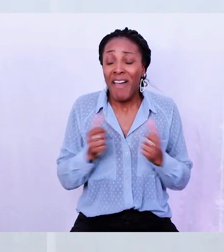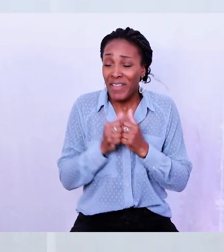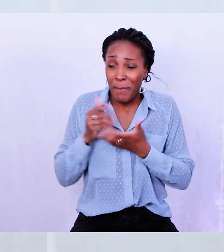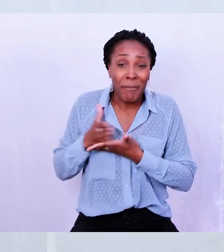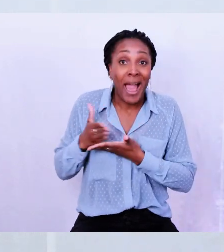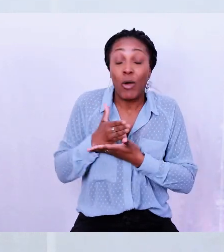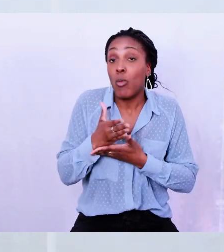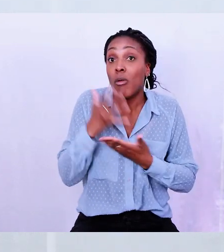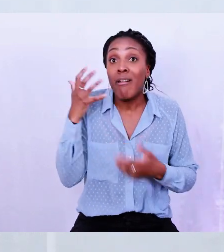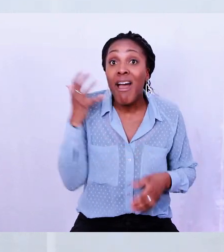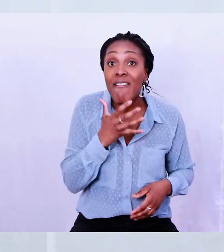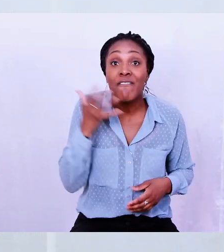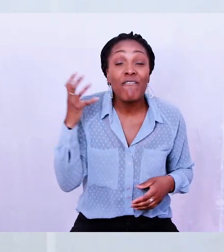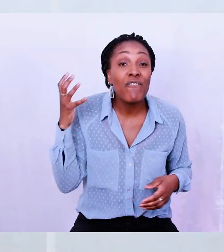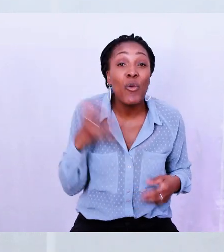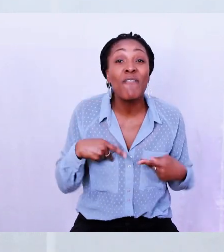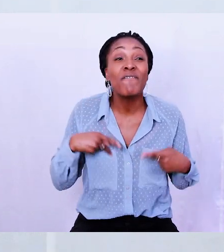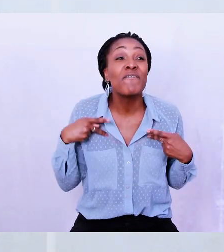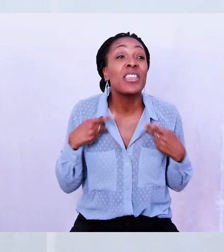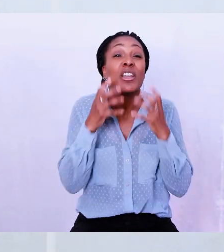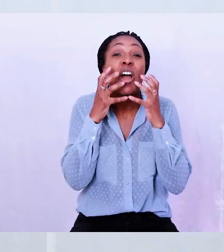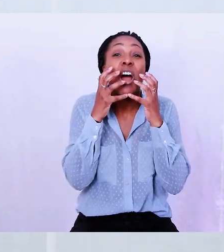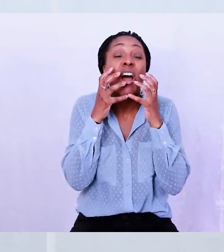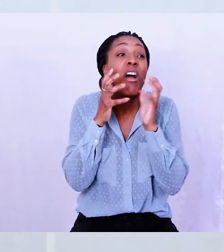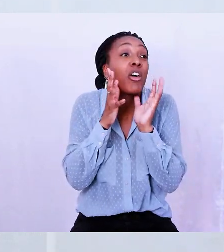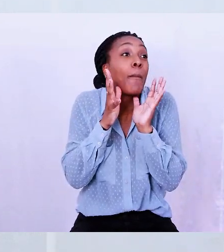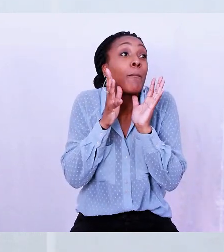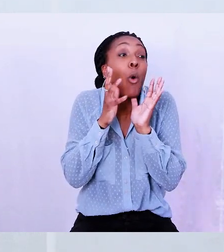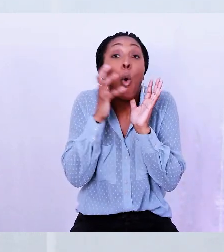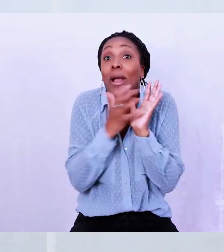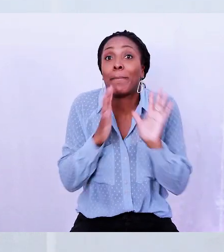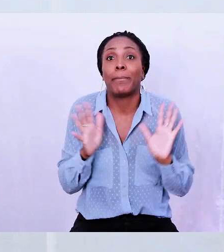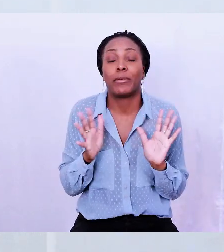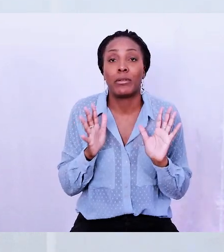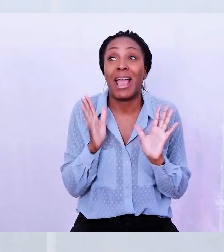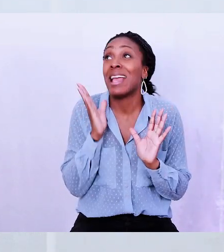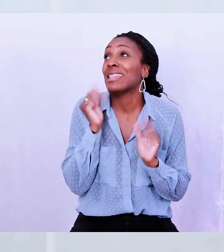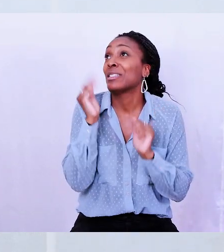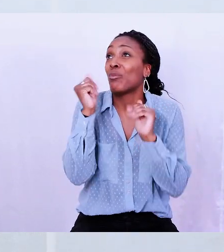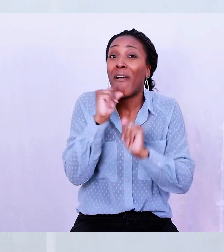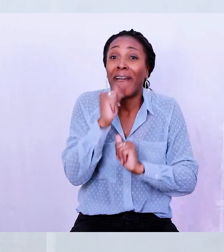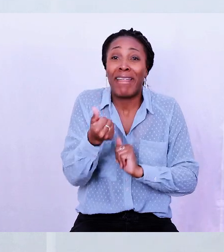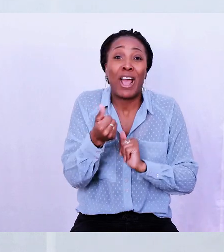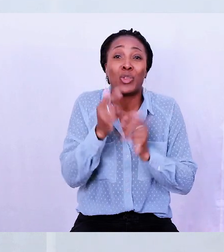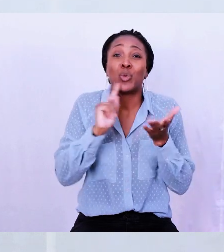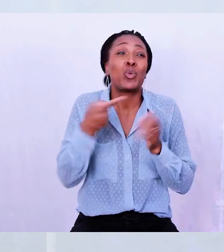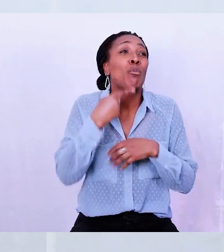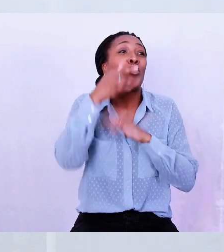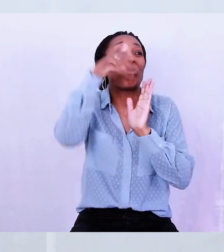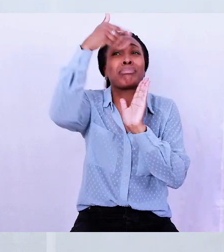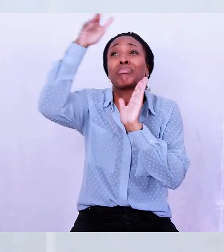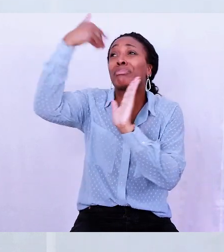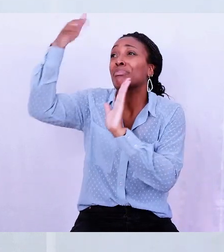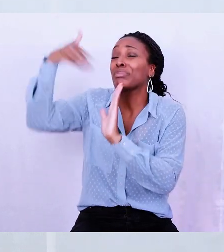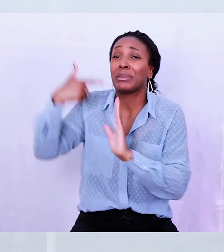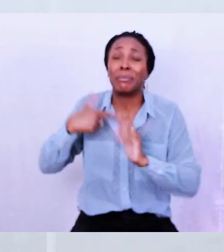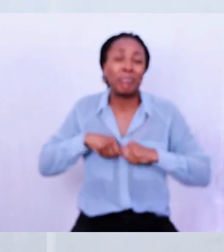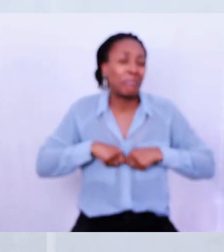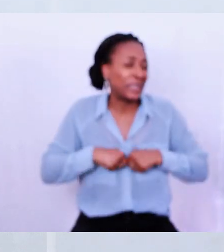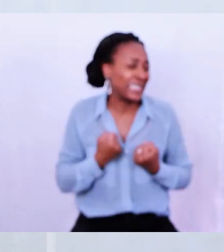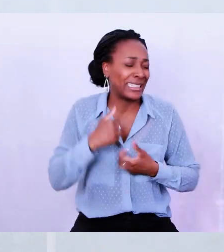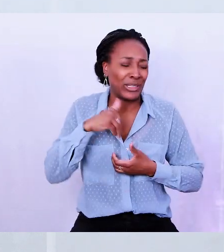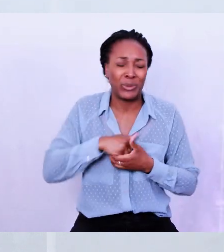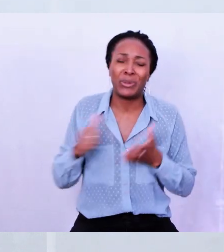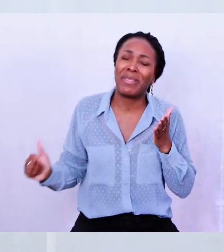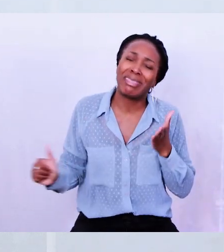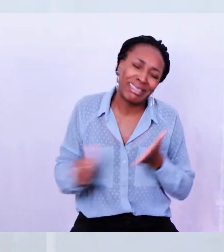le plus chaotique de toute la planète, être sans espoir, être rejeté par tous, être brisé,